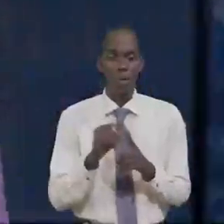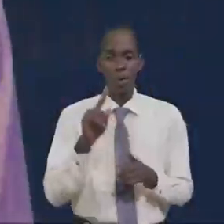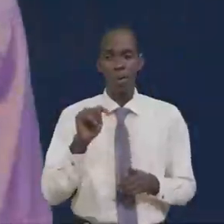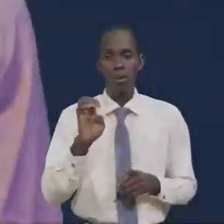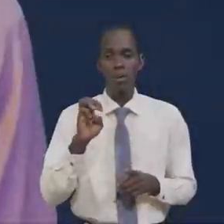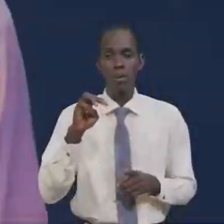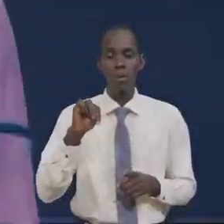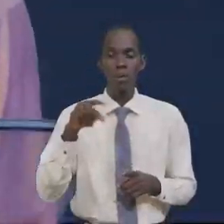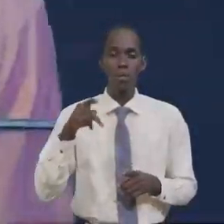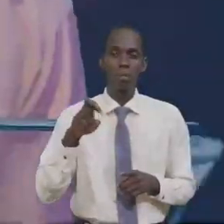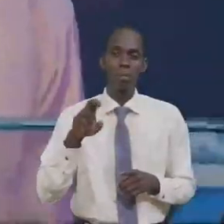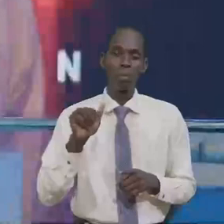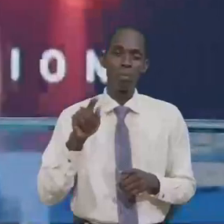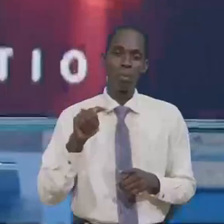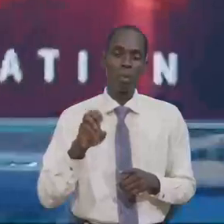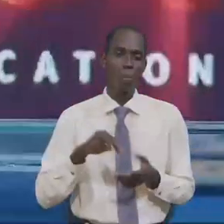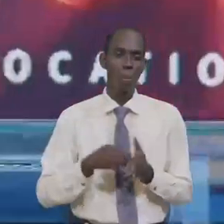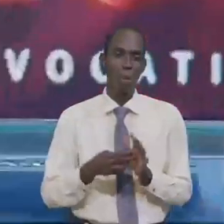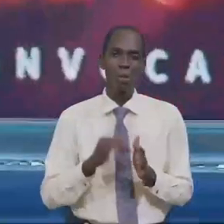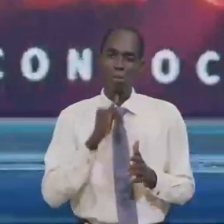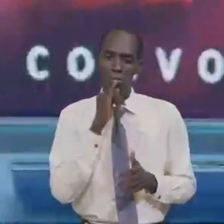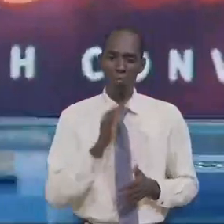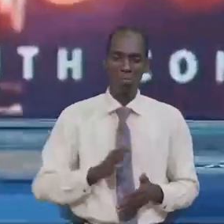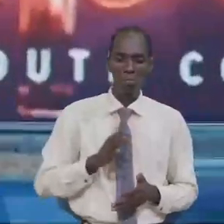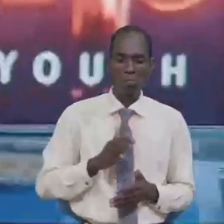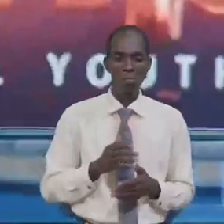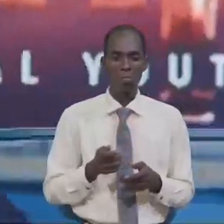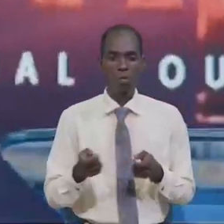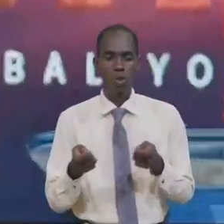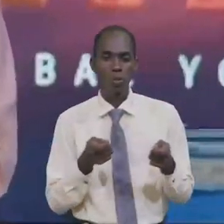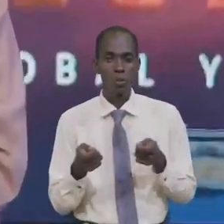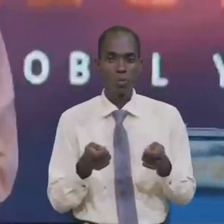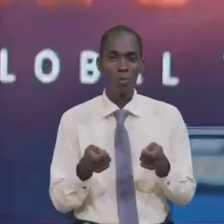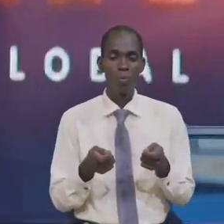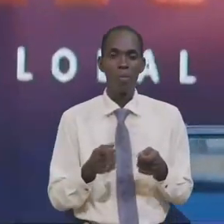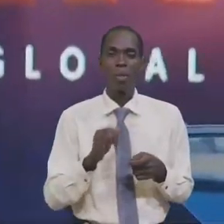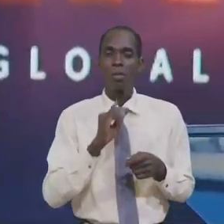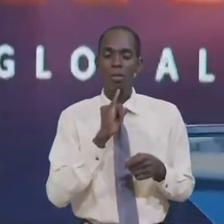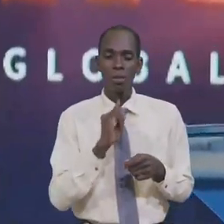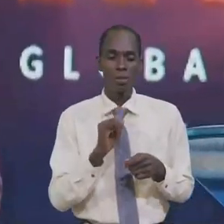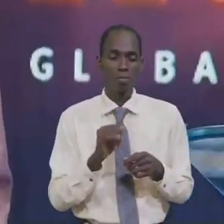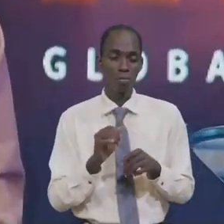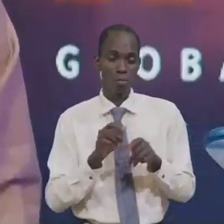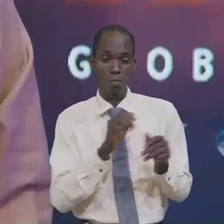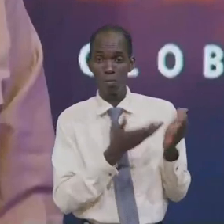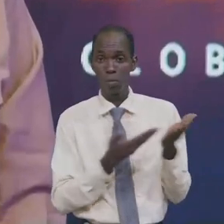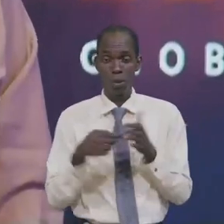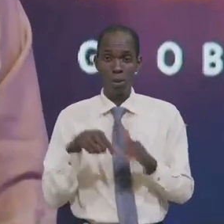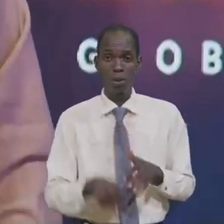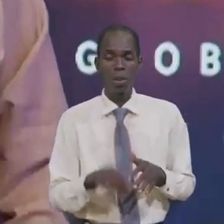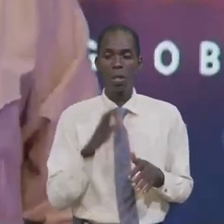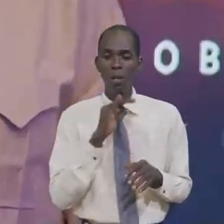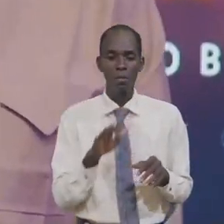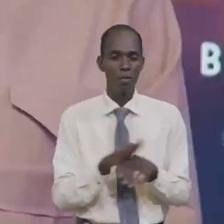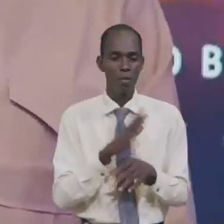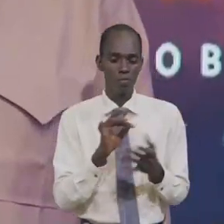modéré il est contrôlé il est subjugué il est très sélectif il